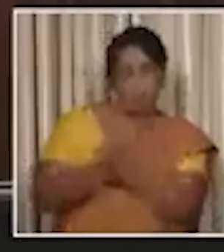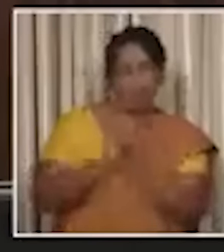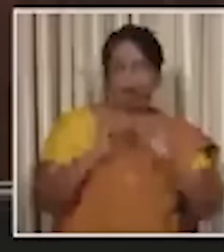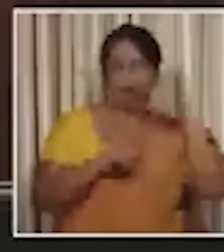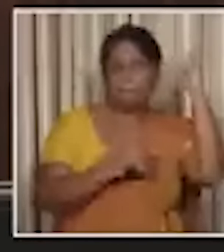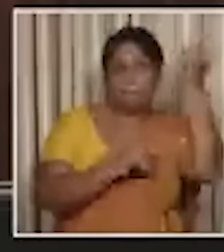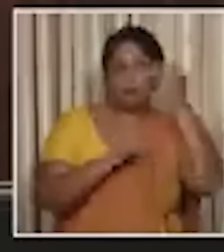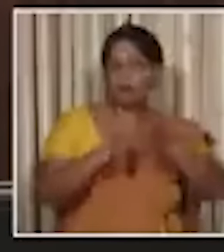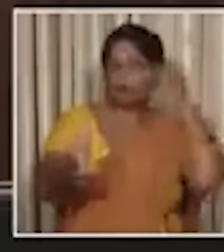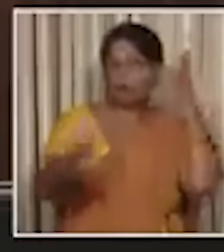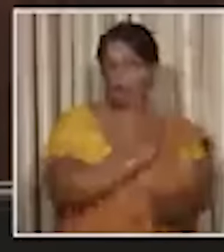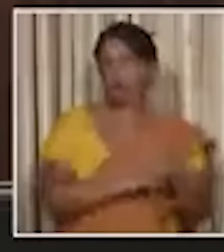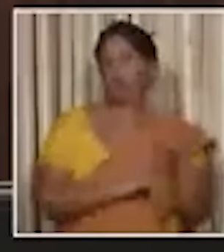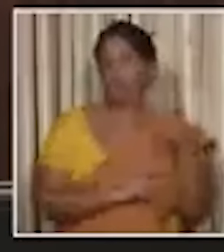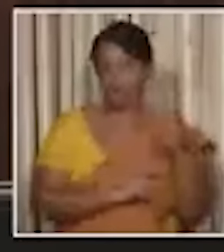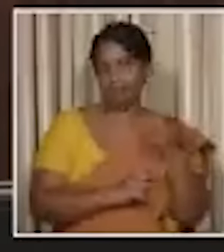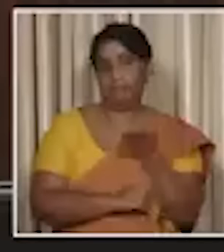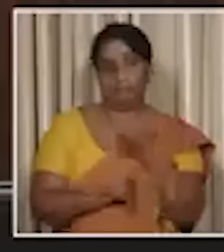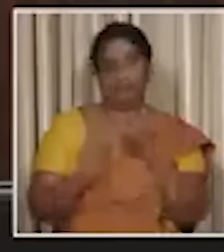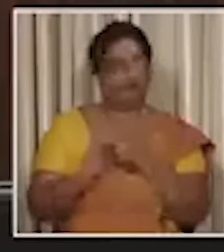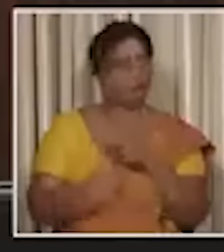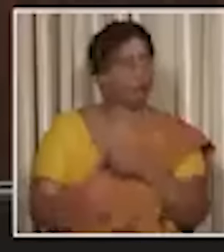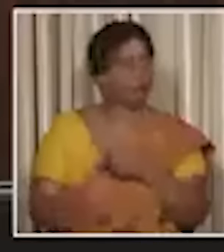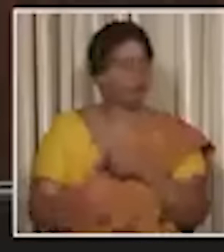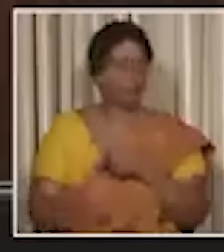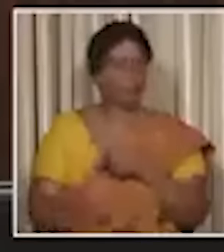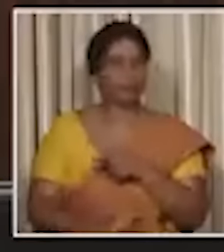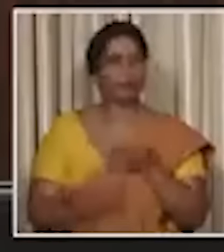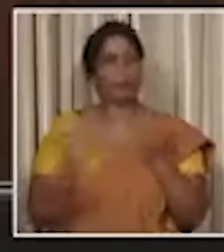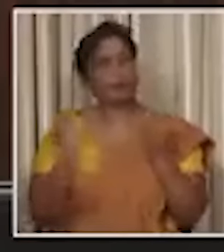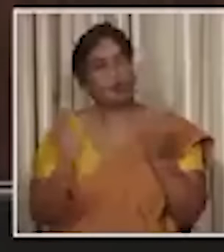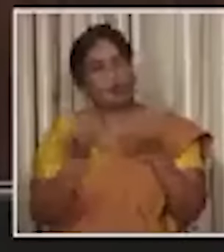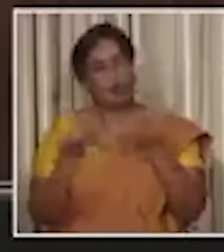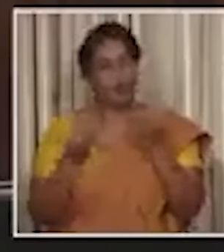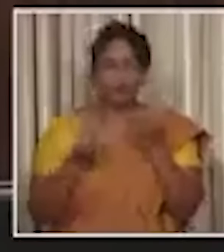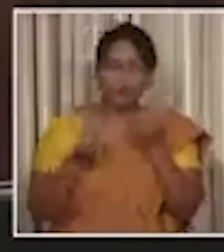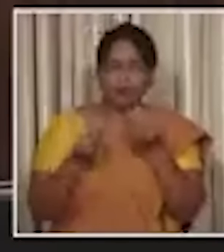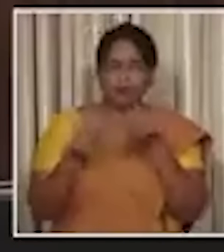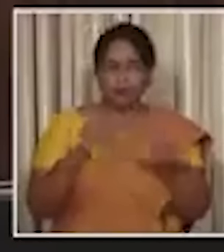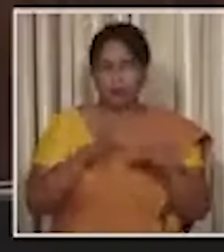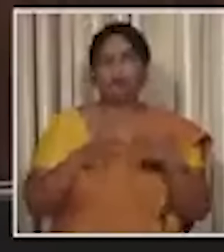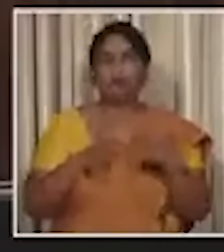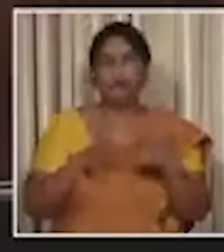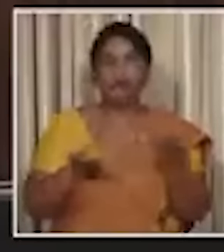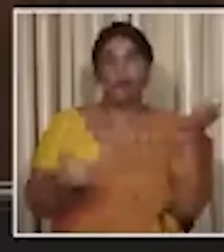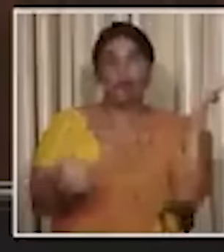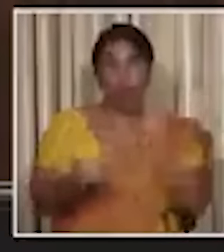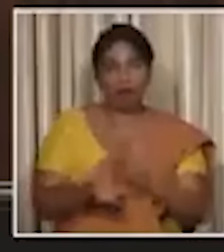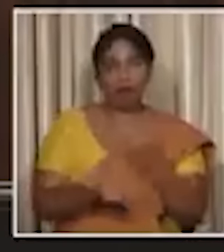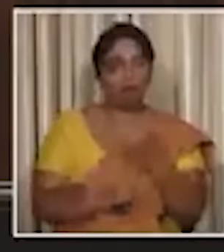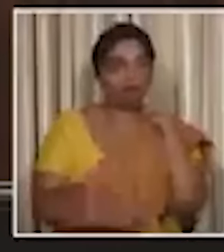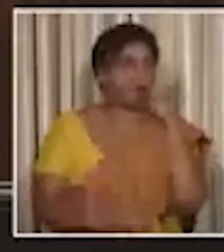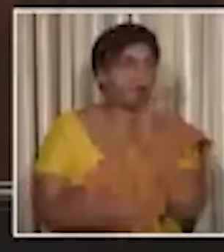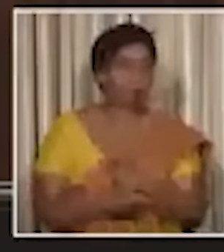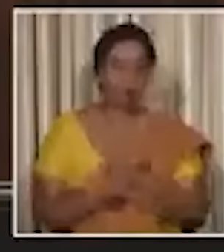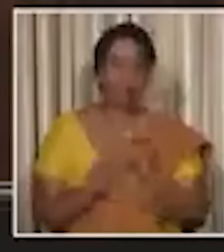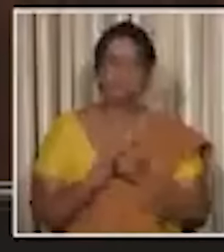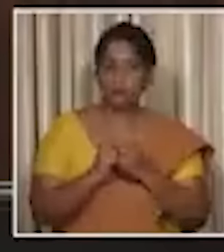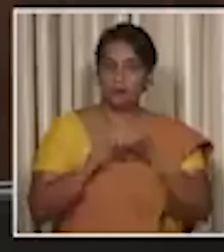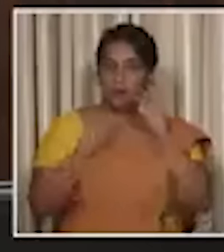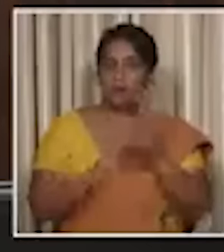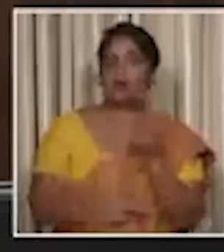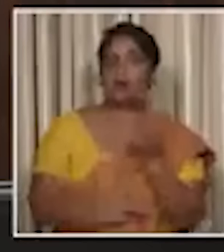எமது நாளாந்த அரிசி நுகர்வு 6500 மெட்ரிக் டன், ஒரு வருடத்துக்கு 23 லட்சம் தான் எமக்கு மெட்ரிக் டன் தேவையாக இருக்கின்றது. அது